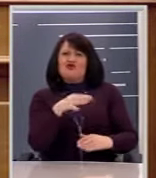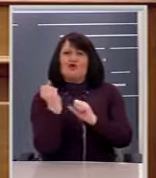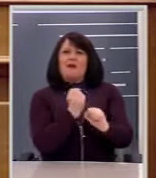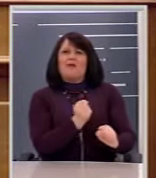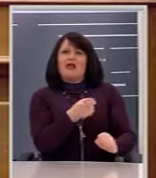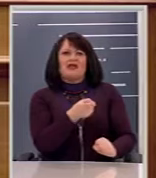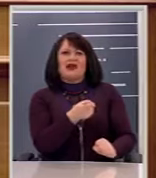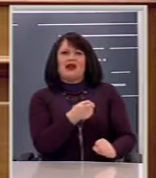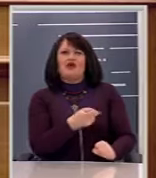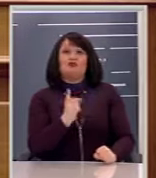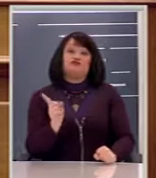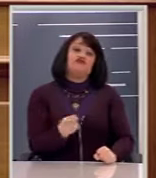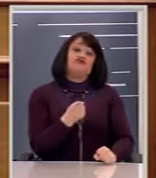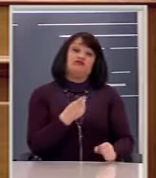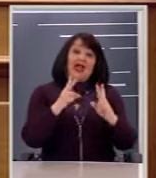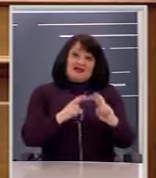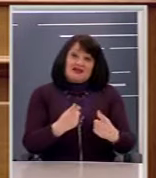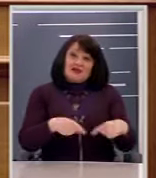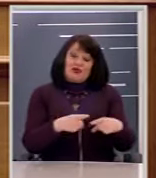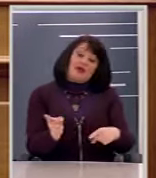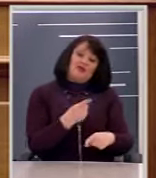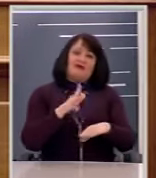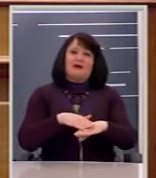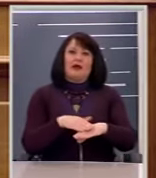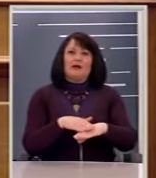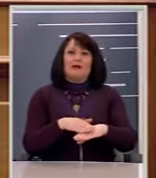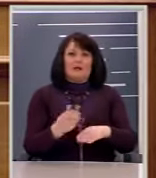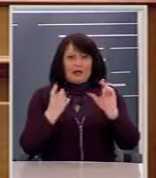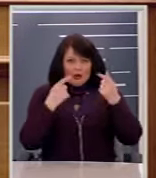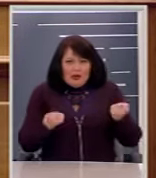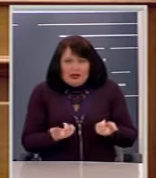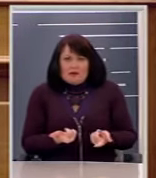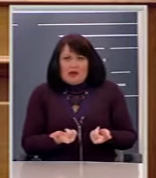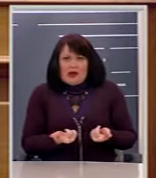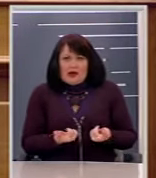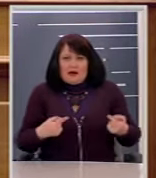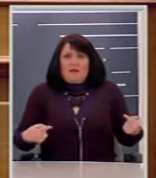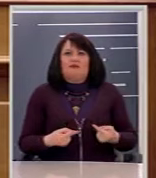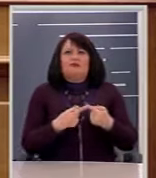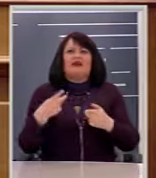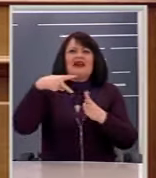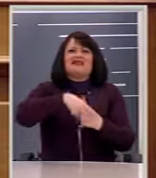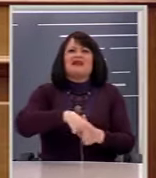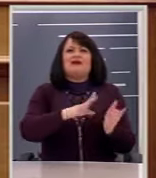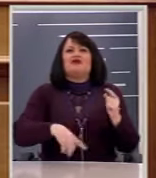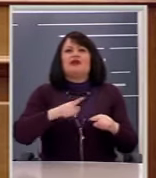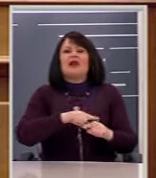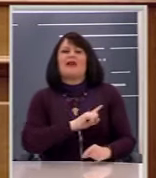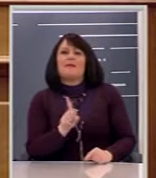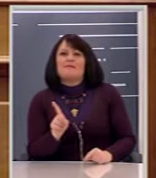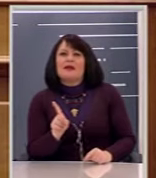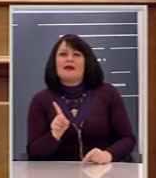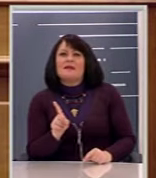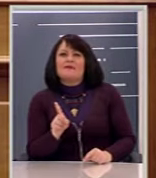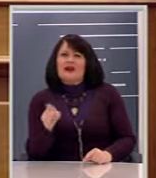τον οδηγήσει από τότε σε Εξεταστική Επιτροπή και να προχωρήσει σε ρήξη με το σχέδιο υποδούλωσης της Ελλάδος στα μνημόνια, να γίνει ο